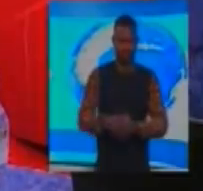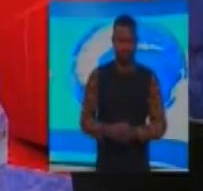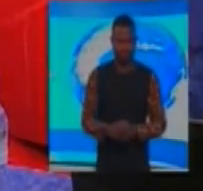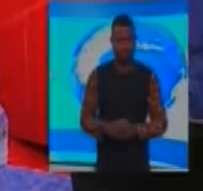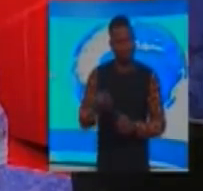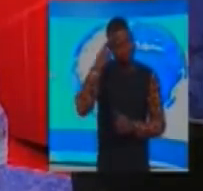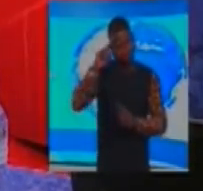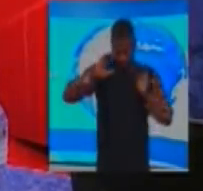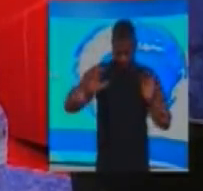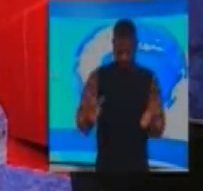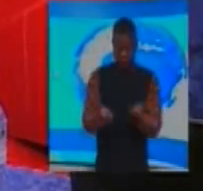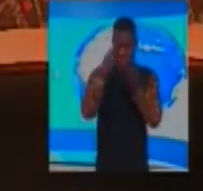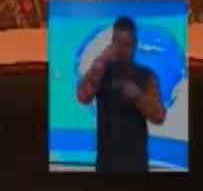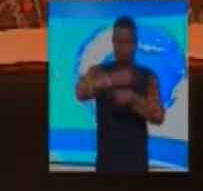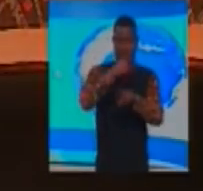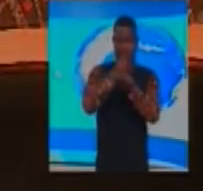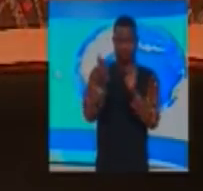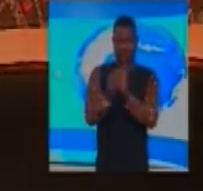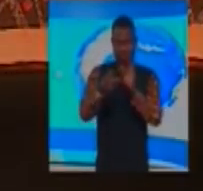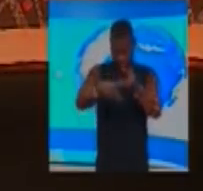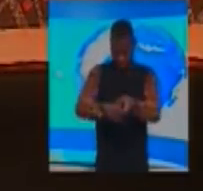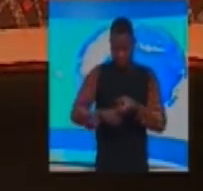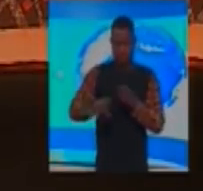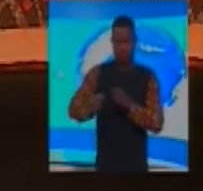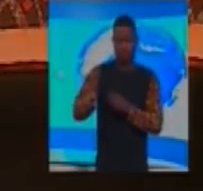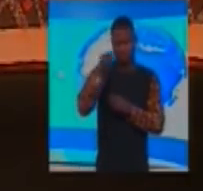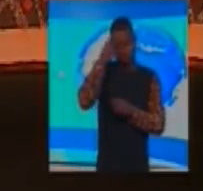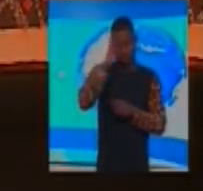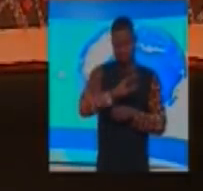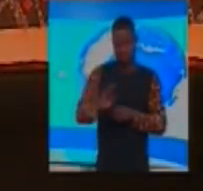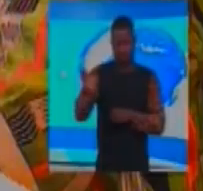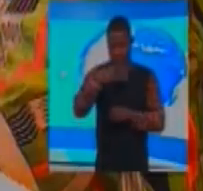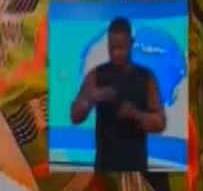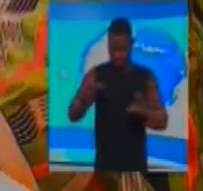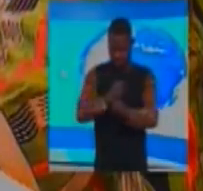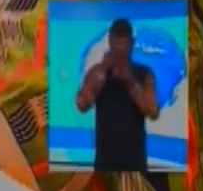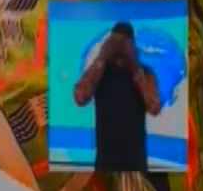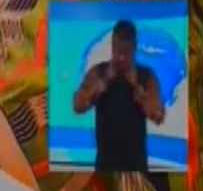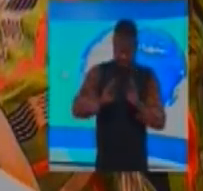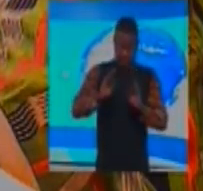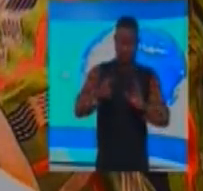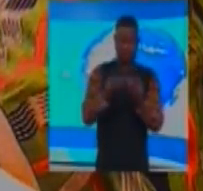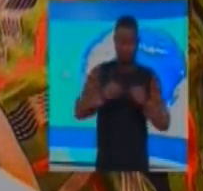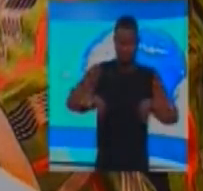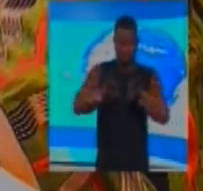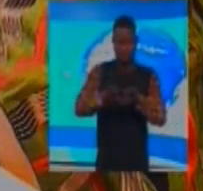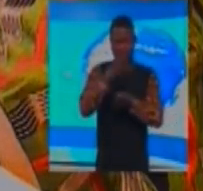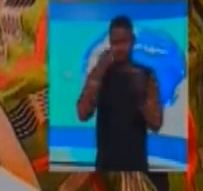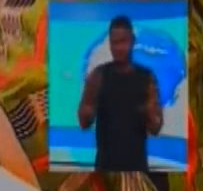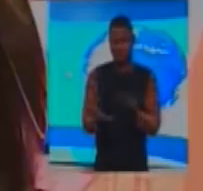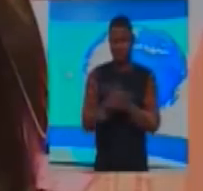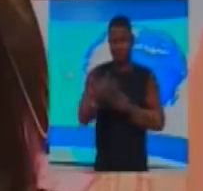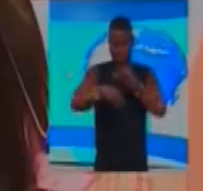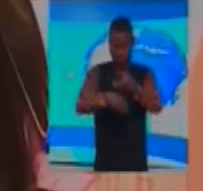Pour booster la production agricole, le gouvernement burkinabé a engagé des actions fortes. Et l'accès des agriculteurs